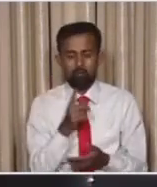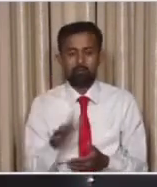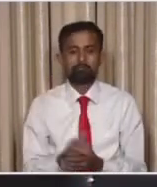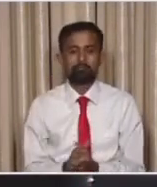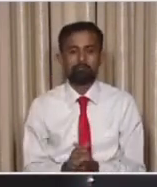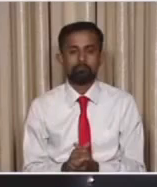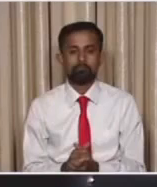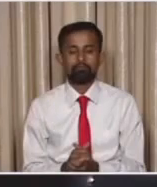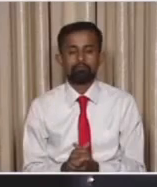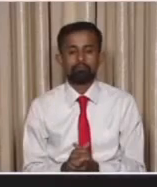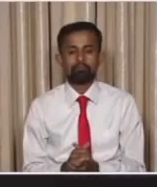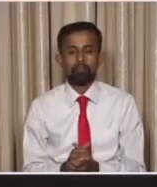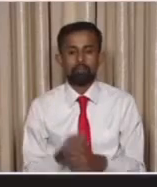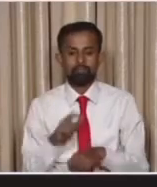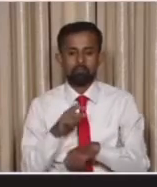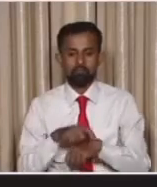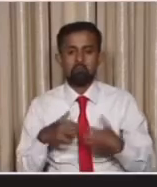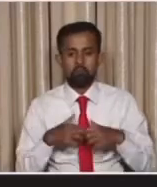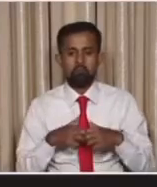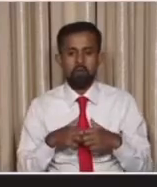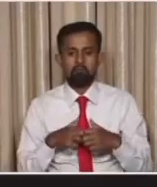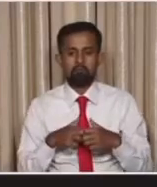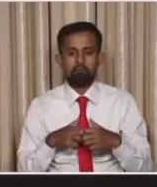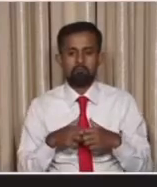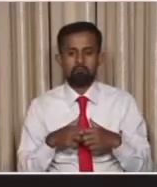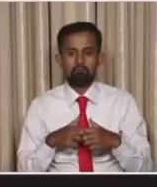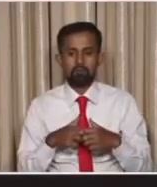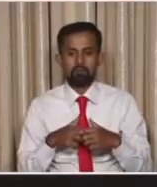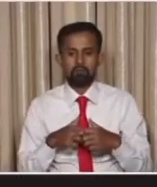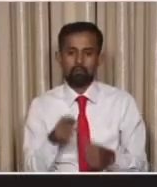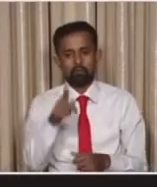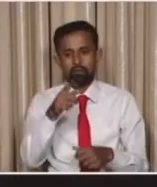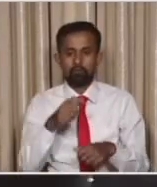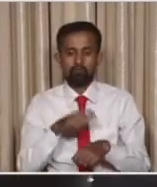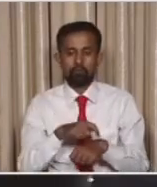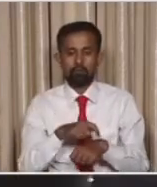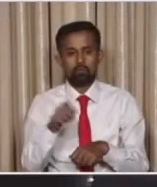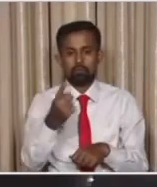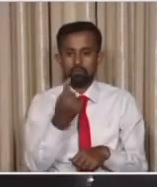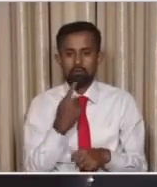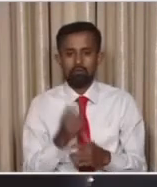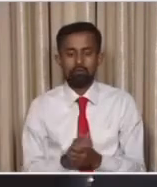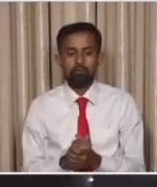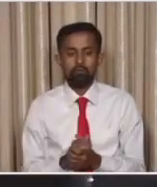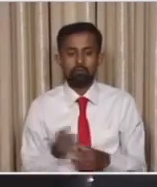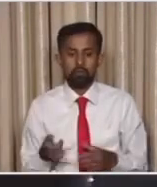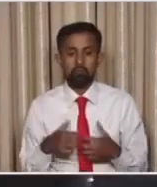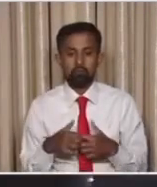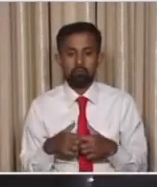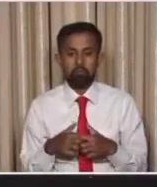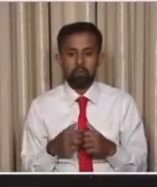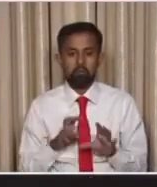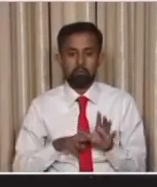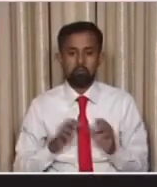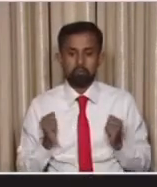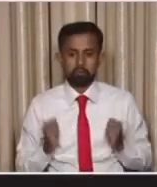සංකරගරු ඇමතුමා මොකද කාලයේ පිළිබඳ ගැටලුවක් තියෙනවා. හරි හරි. ඒ නිර්ණායකව නෑ ඔබතුමියගේ කාලේ දුව නැත්තම් ඔබතුමිය කියලා දැන් මට උත්තර දෙන්න. මෙතන ගැටලුවක් තියෙනවා මේ පුටුවේ